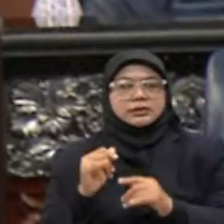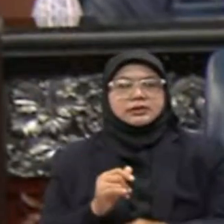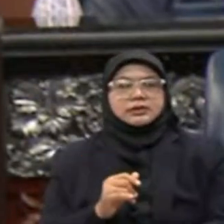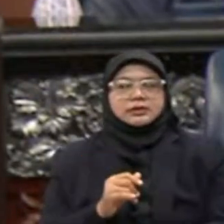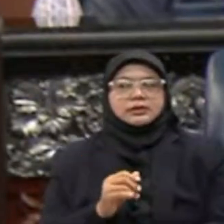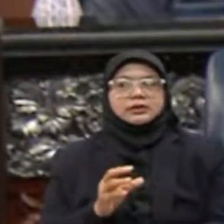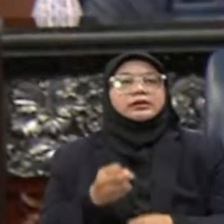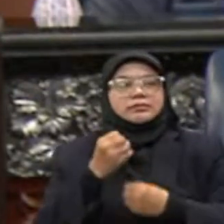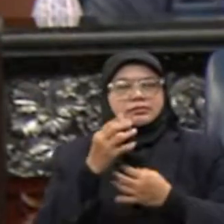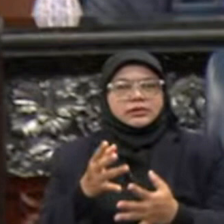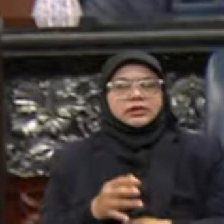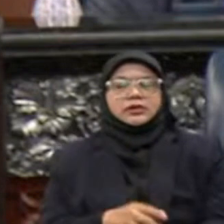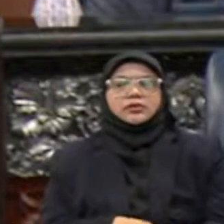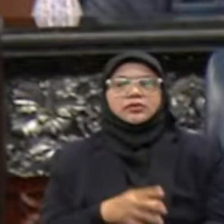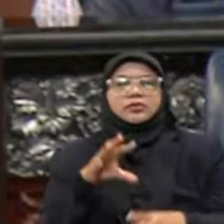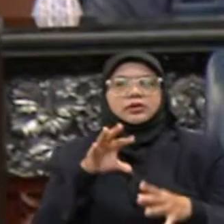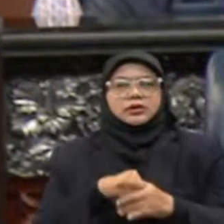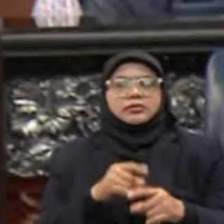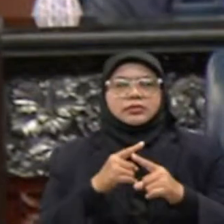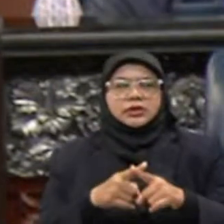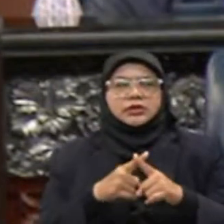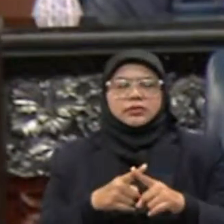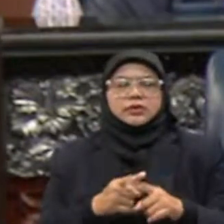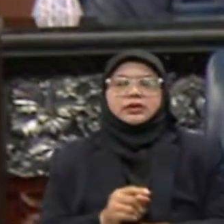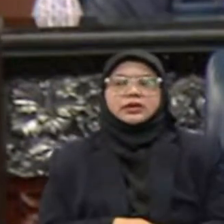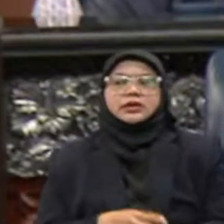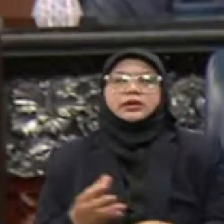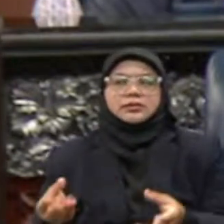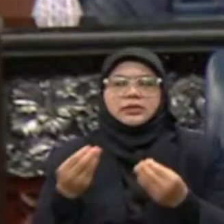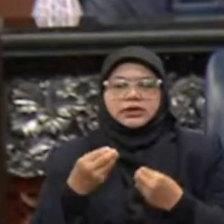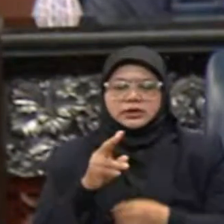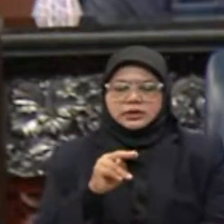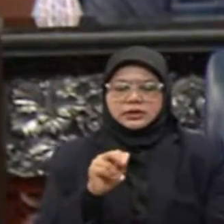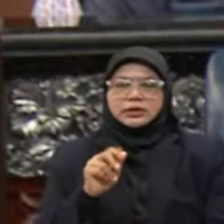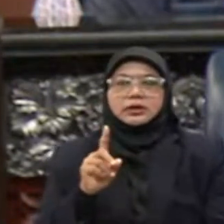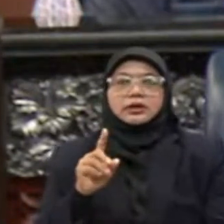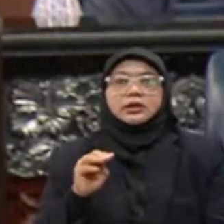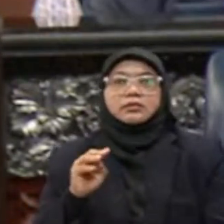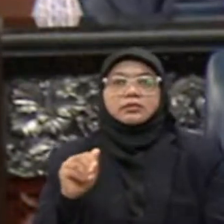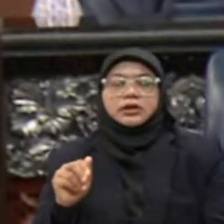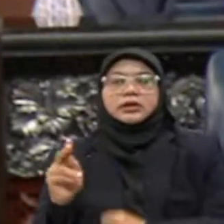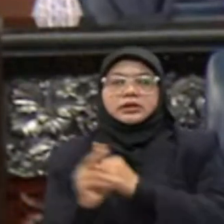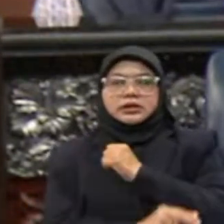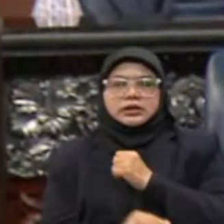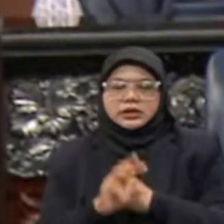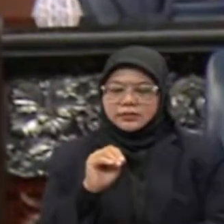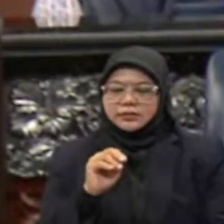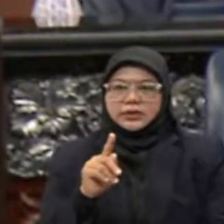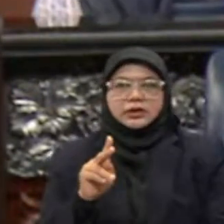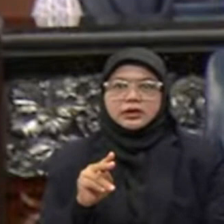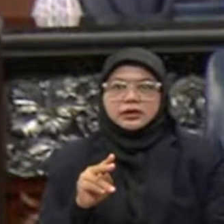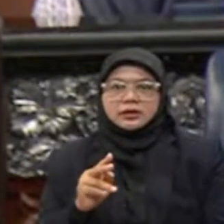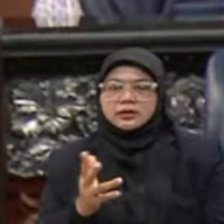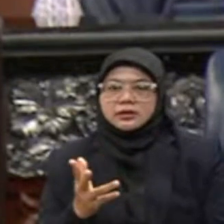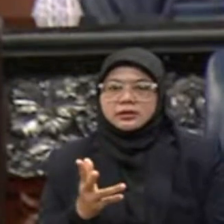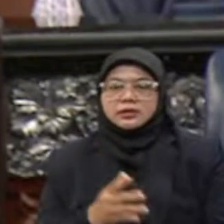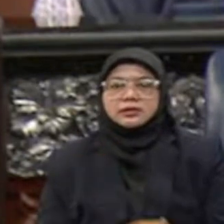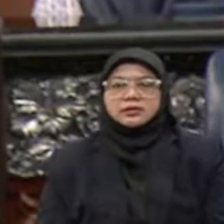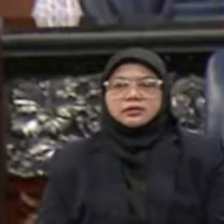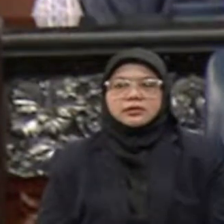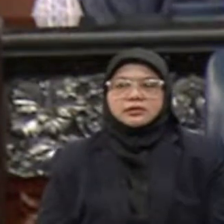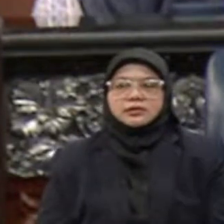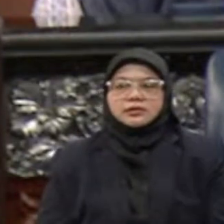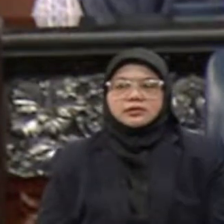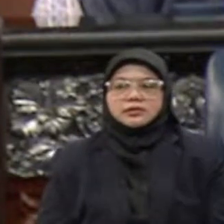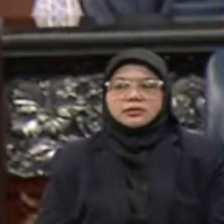diberitahu dalam dewan ini bahwa dia diberikan kepada nabi atau MKN jawaban